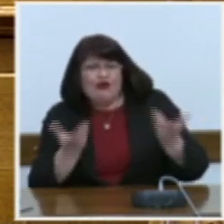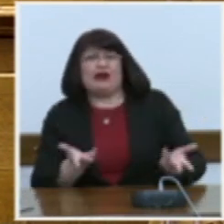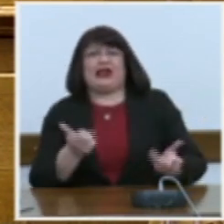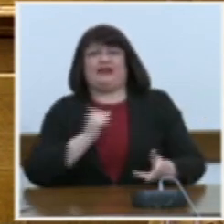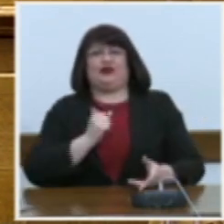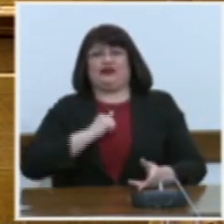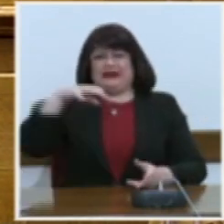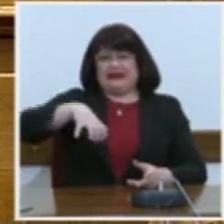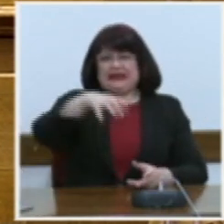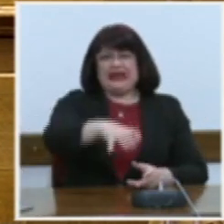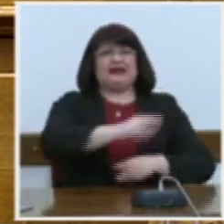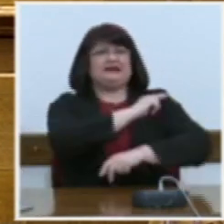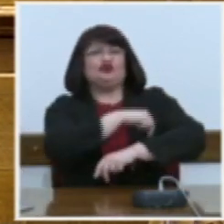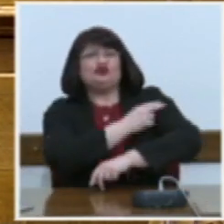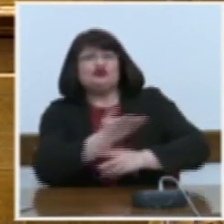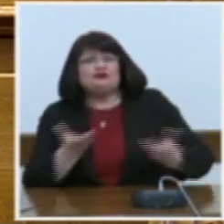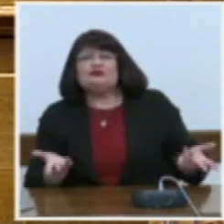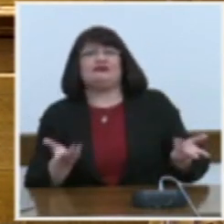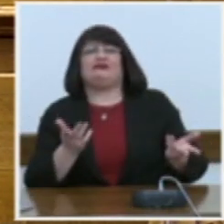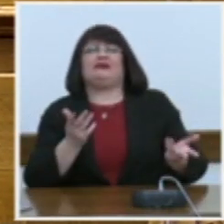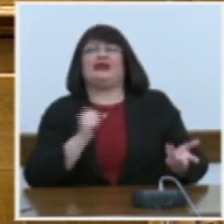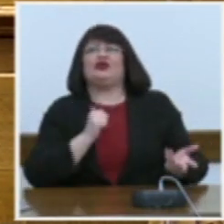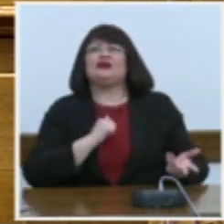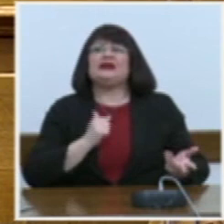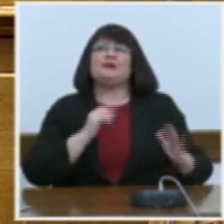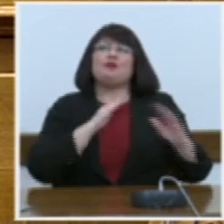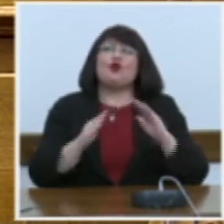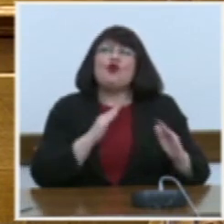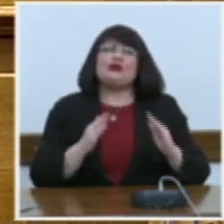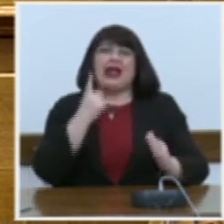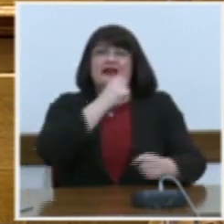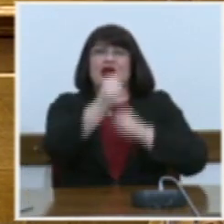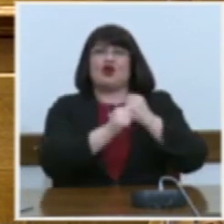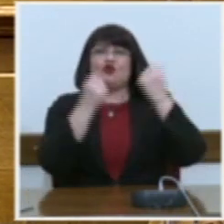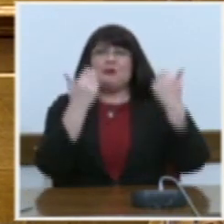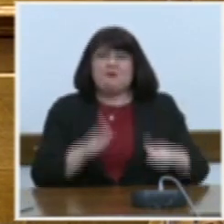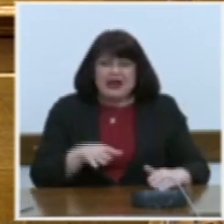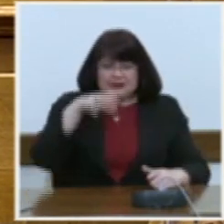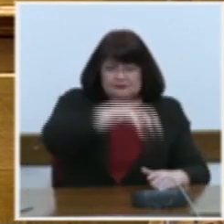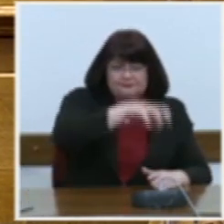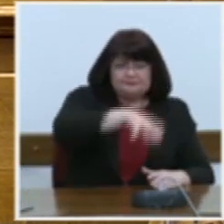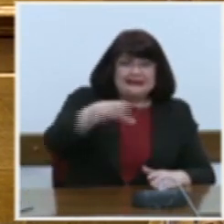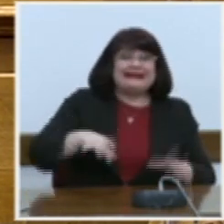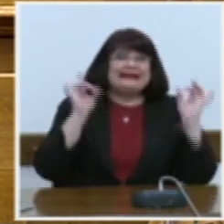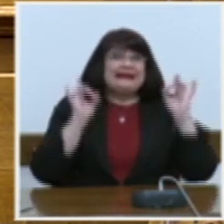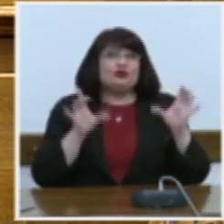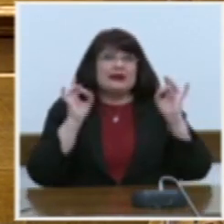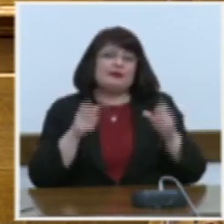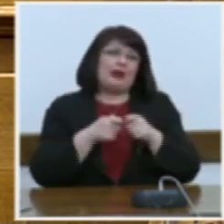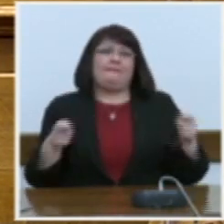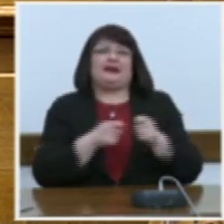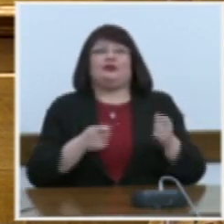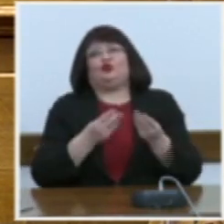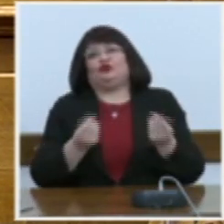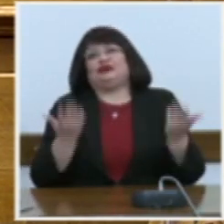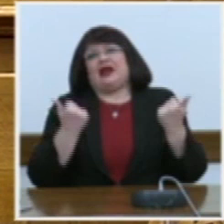και πρόνοιας. Εκεί δηλαδή που μετά από ένα χρόνο πανδημίας δεν έχετε πάρει κανένα ουσιαστικό μέτρο.